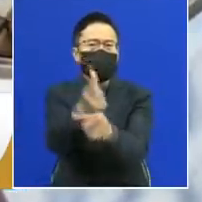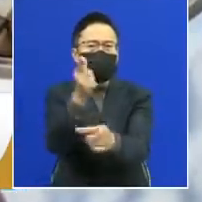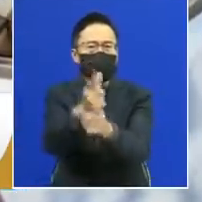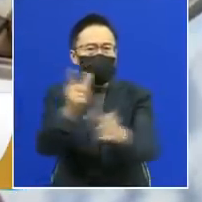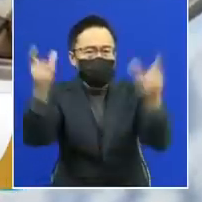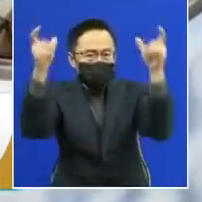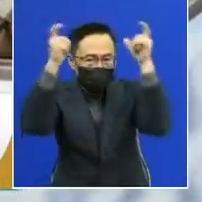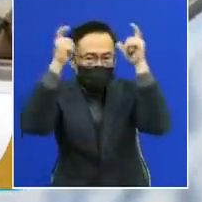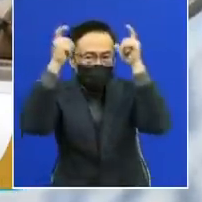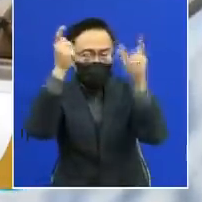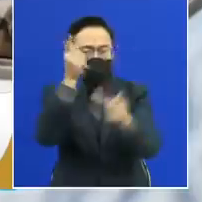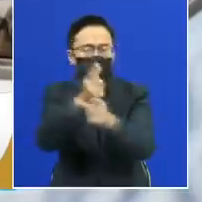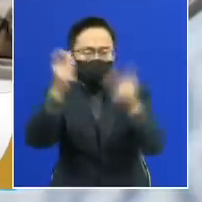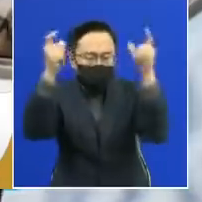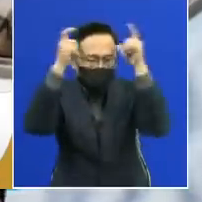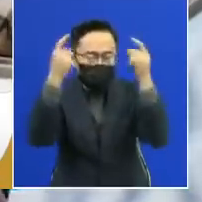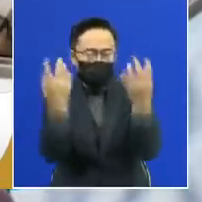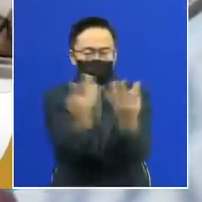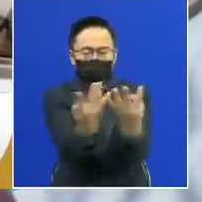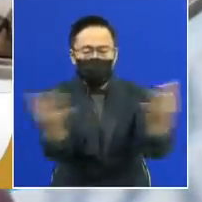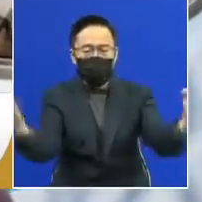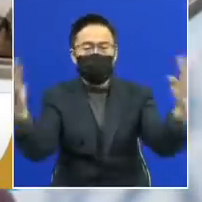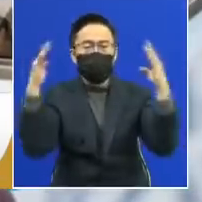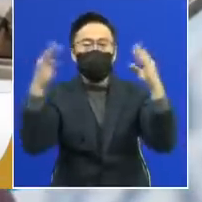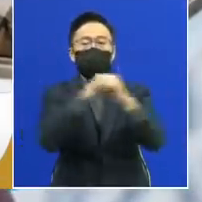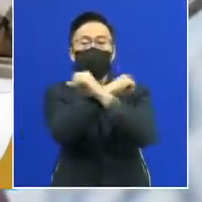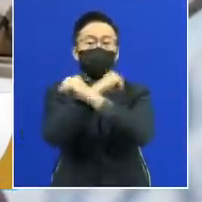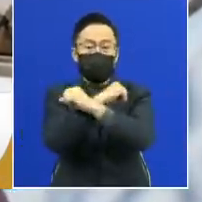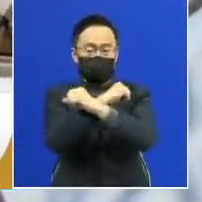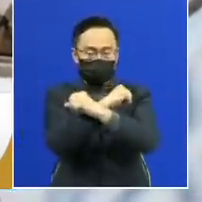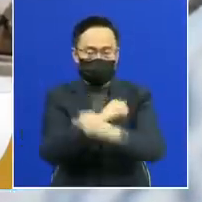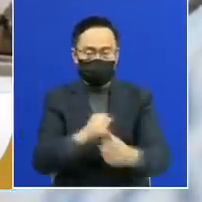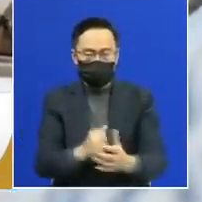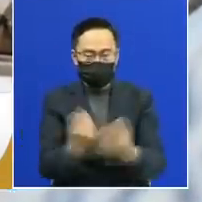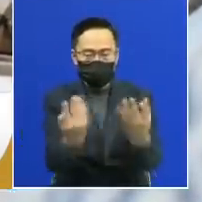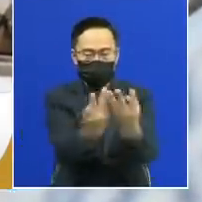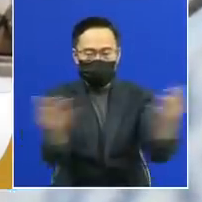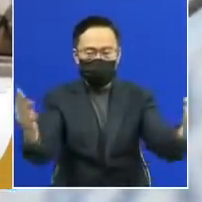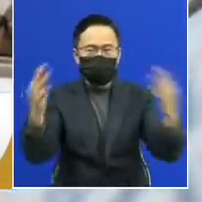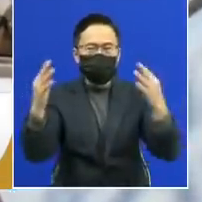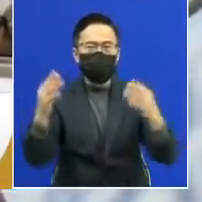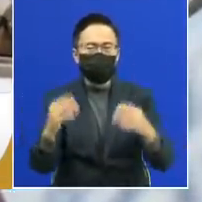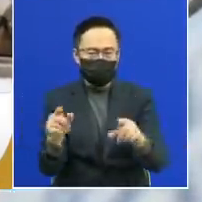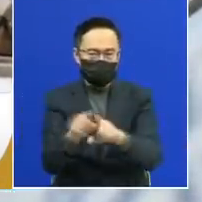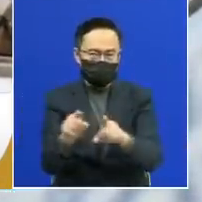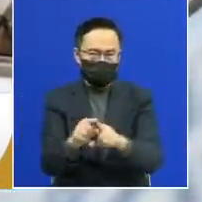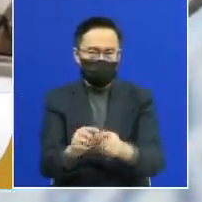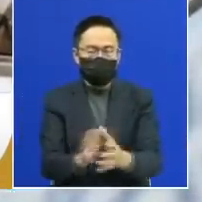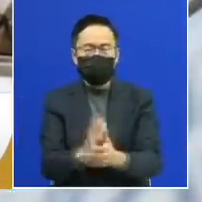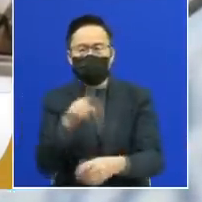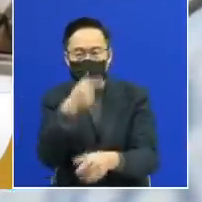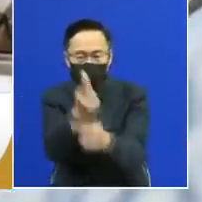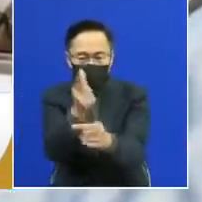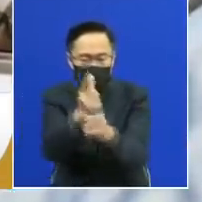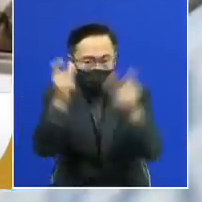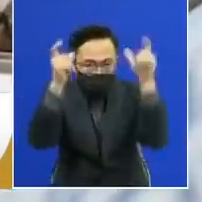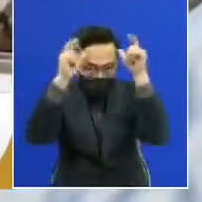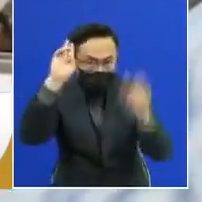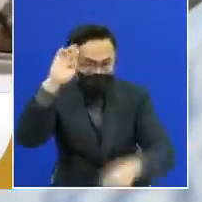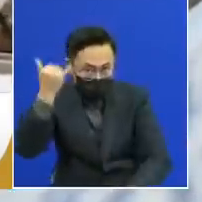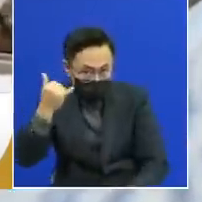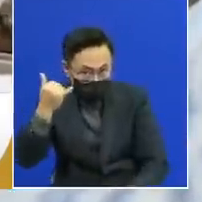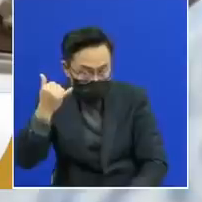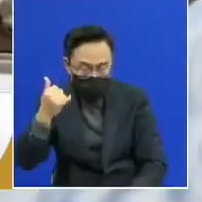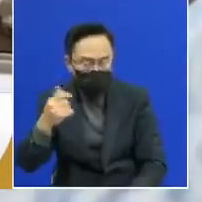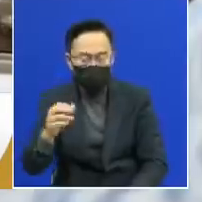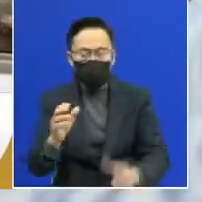รั้วอย่างดีนั่นแหละแต่ว่าผมก็ไม่ได้เข้ามาสักทีนะแต่ว่าก็อยู่ในเขตที่รับผิดชอบของผมอยู ่คนที่มาเลี้ยงวัวเรารู้จักไหมคะ ไม่รู้ครับ